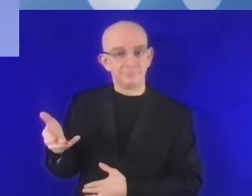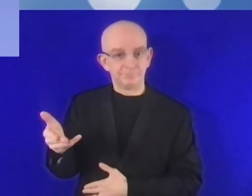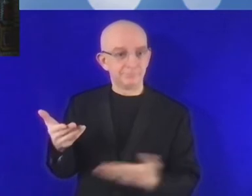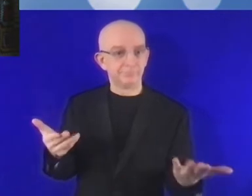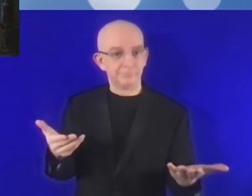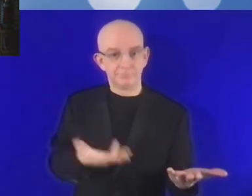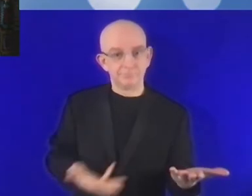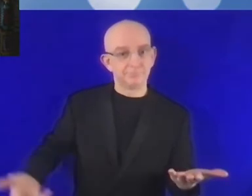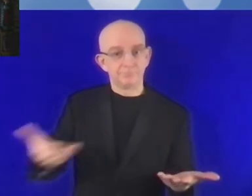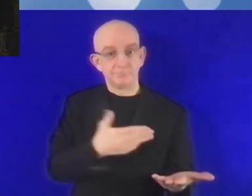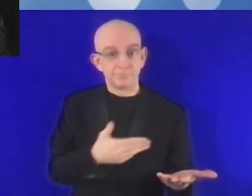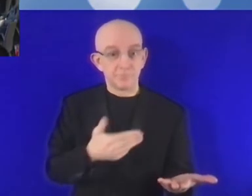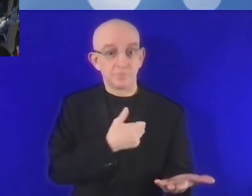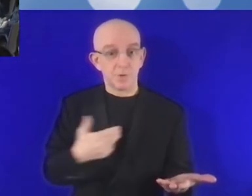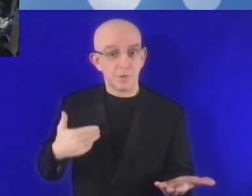وكيل